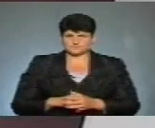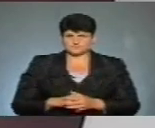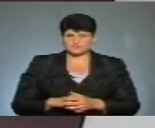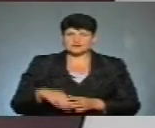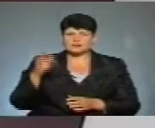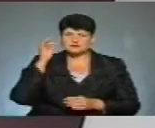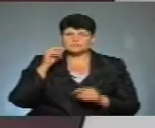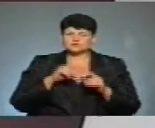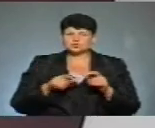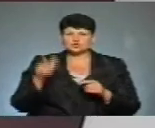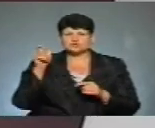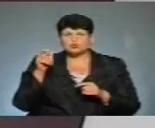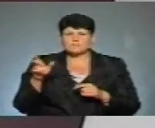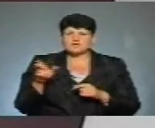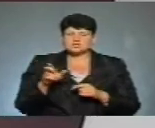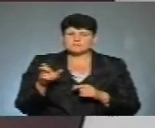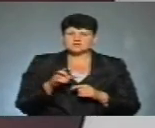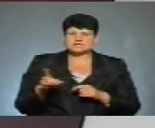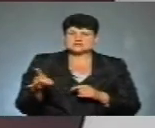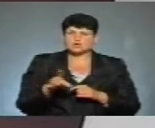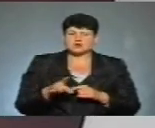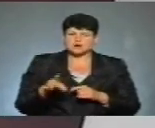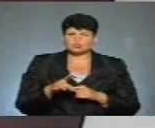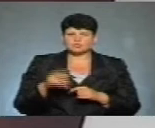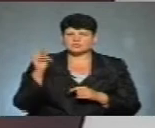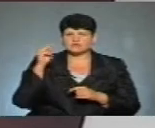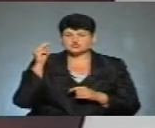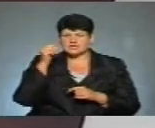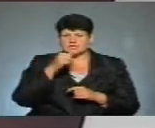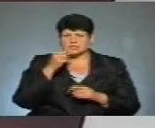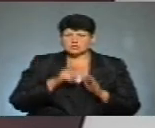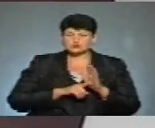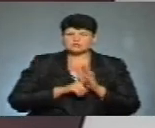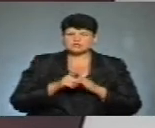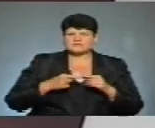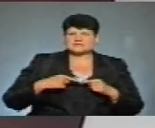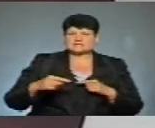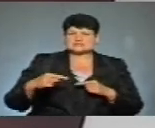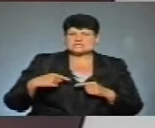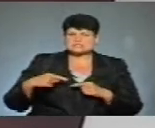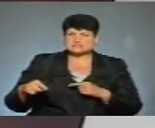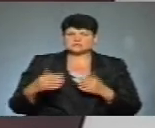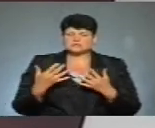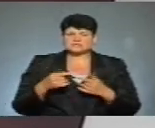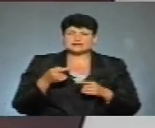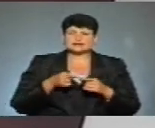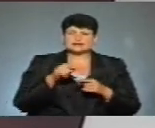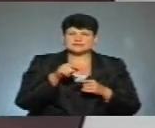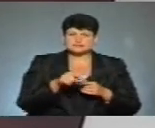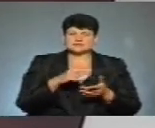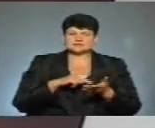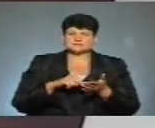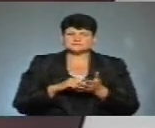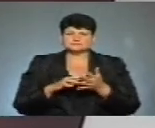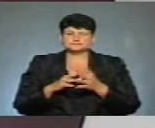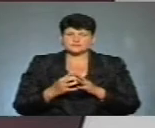Нагадаю, в школах Чорткова, Бережан і Бережанського району навчальний рік розпочався дистанційно, оскільки ці населені пункти в